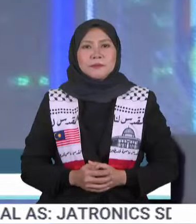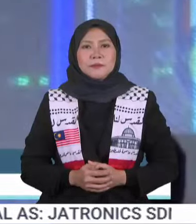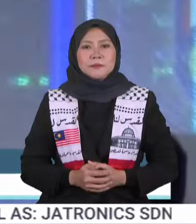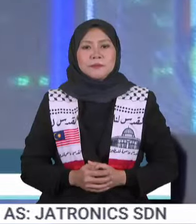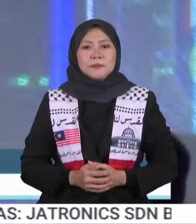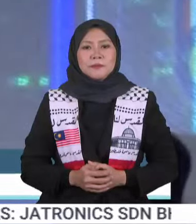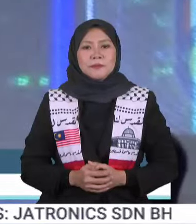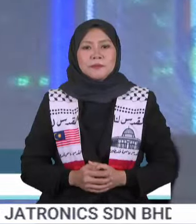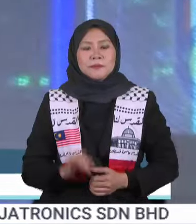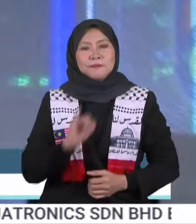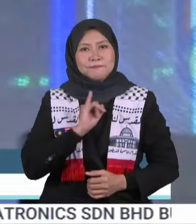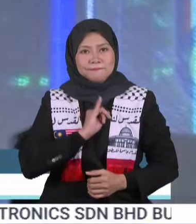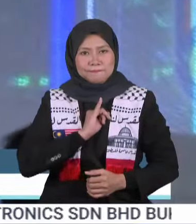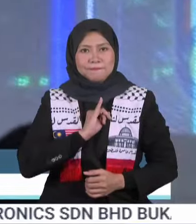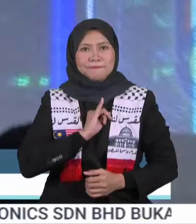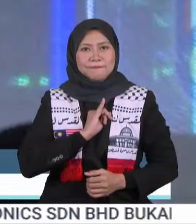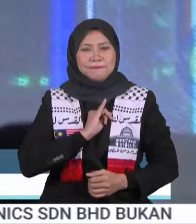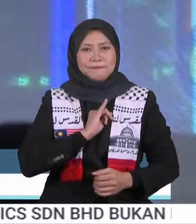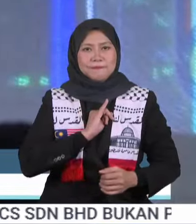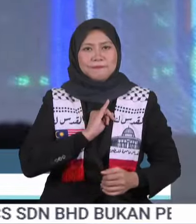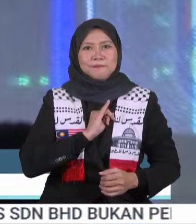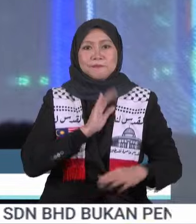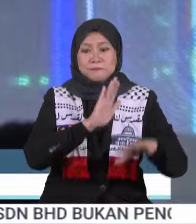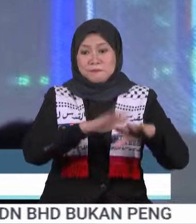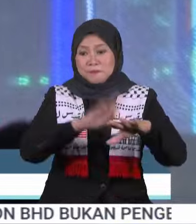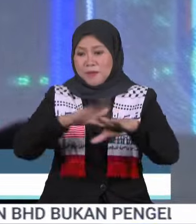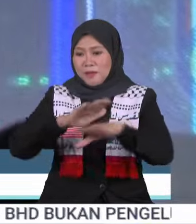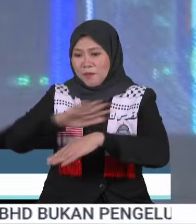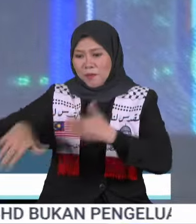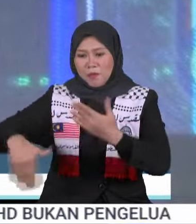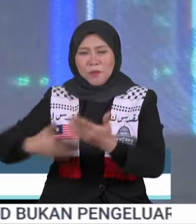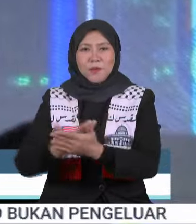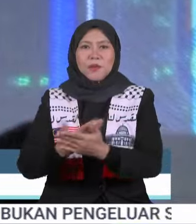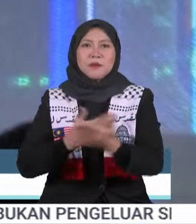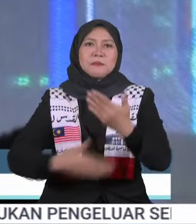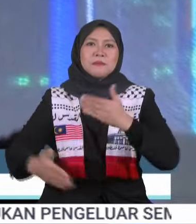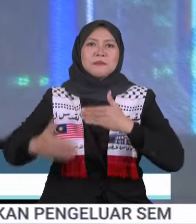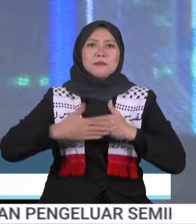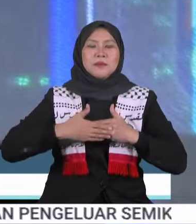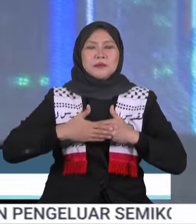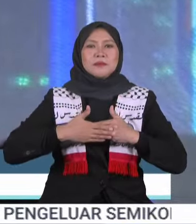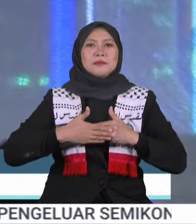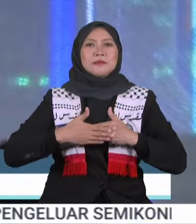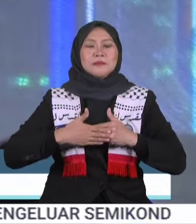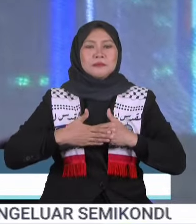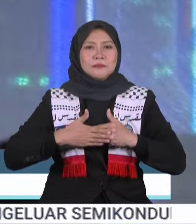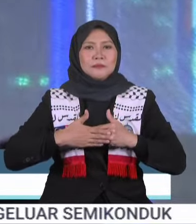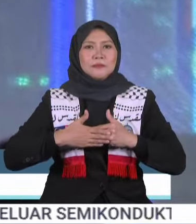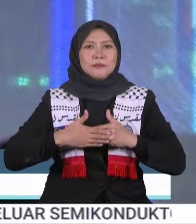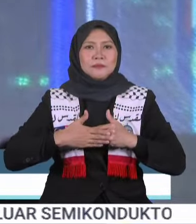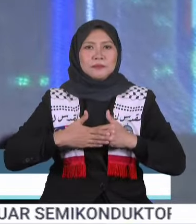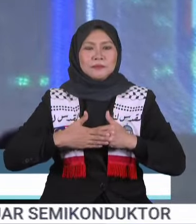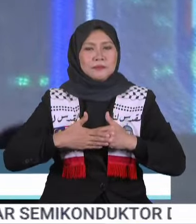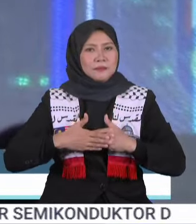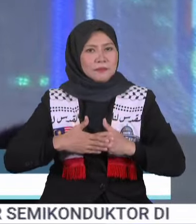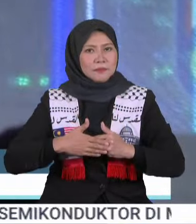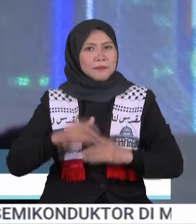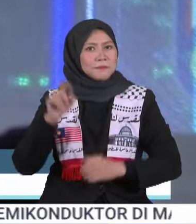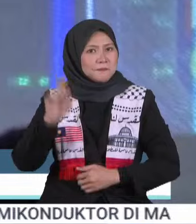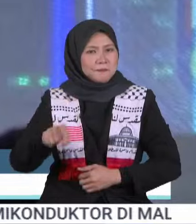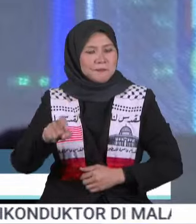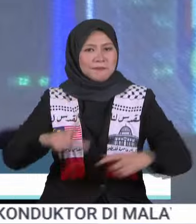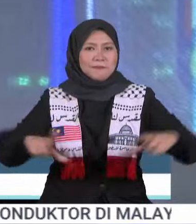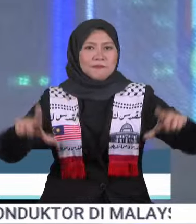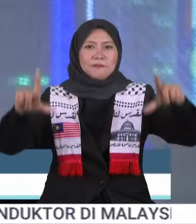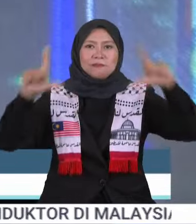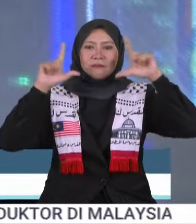Saya mengajak rakan-rakan balik kepada landasan. mau angkat